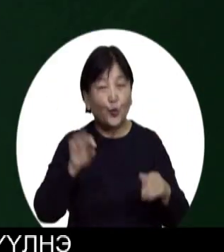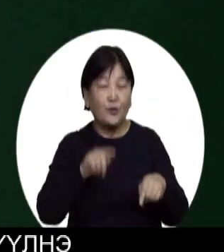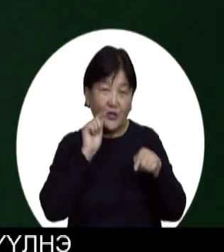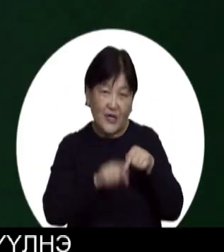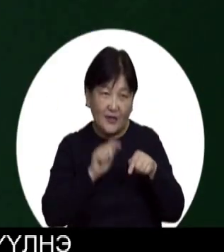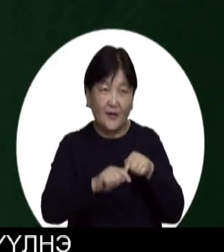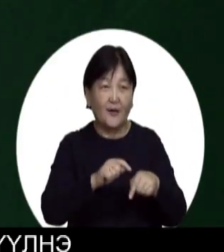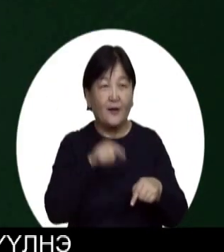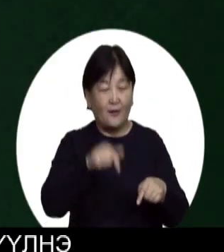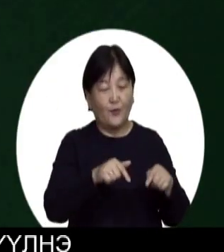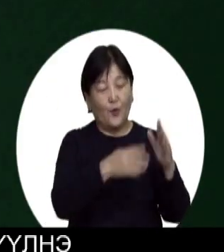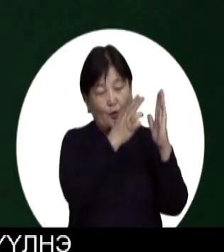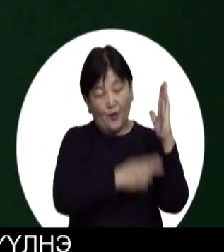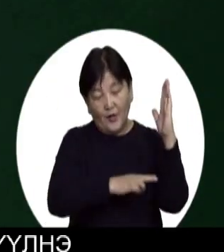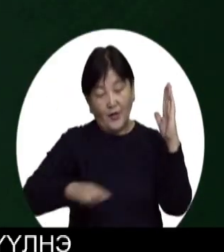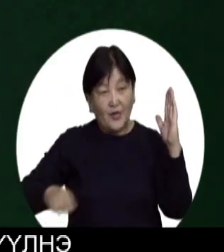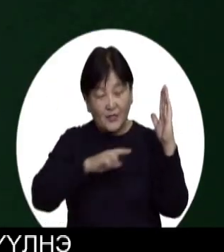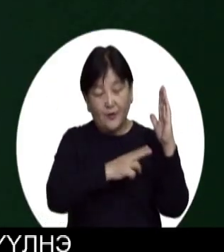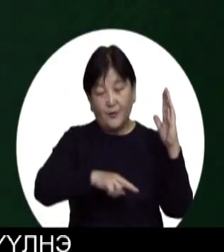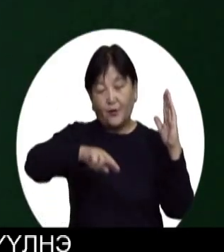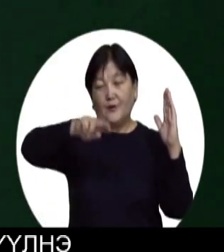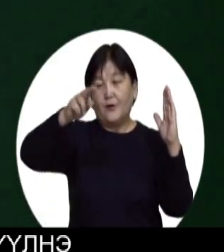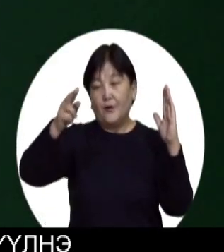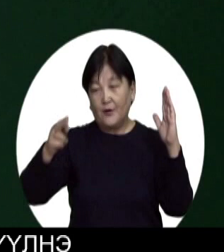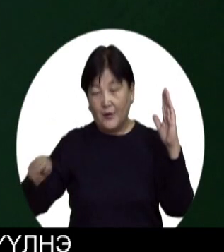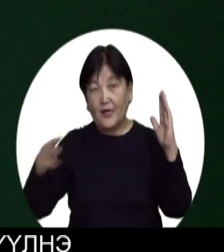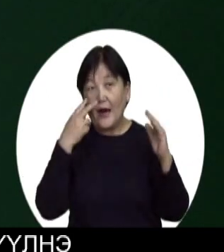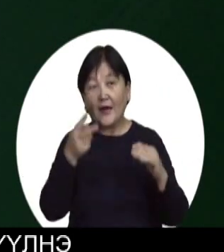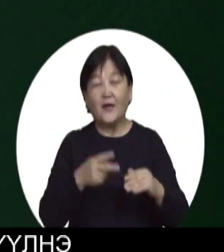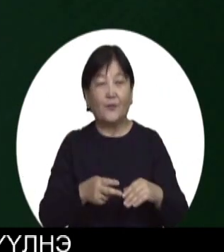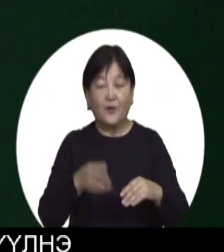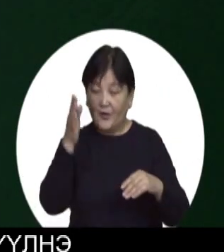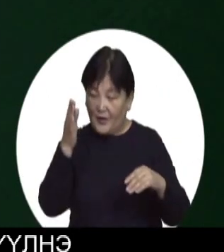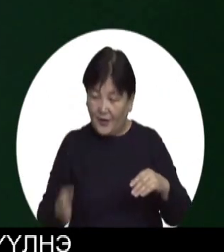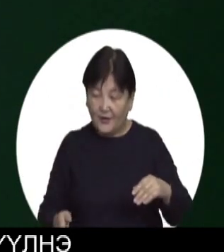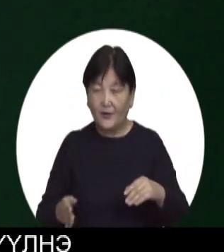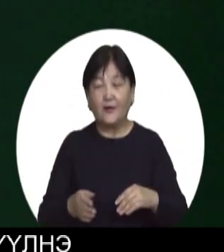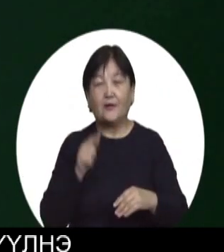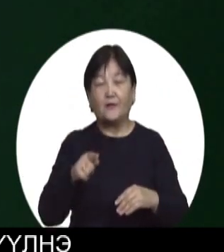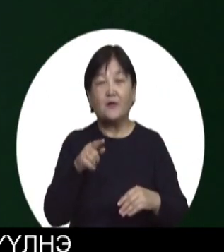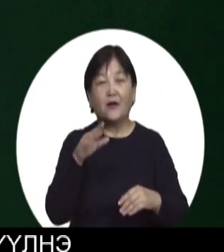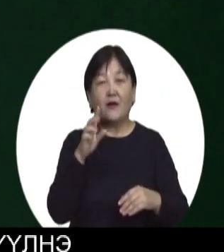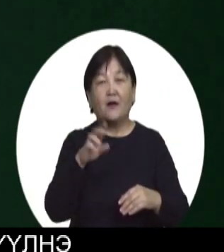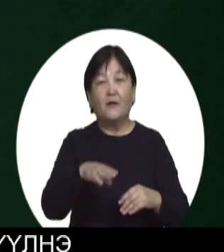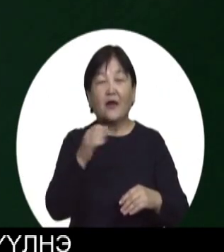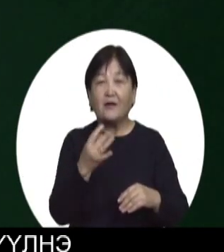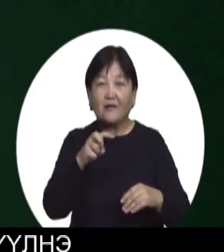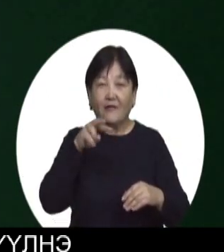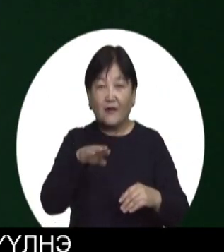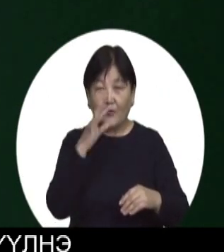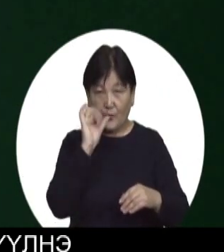дээр ажиллая. За энд болохоор нэг тодорхой температурт явагдсан урвлын Больцманны тархалтын мөрийг өгч байгаа.